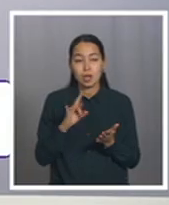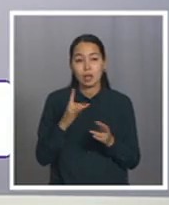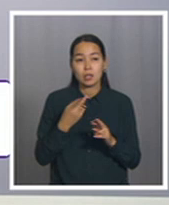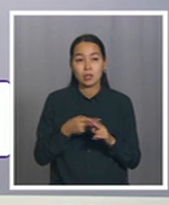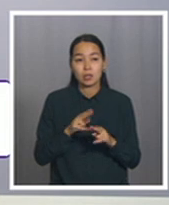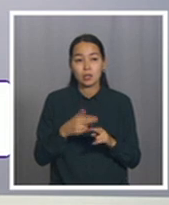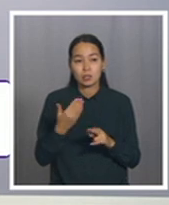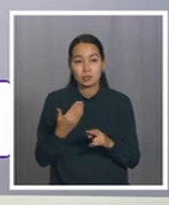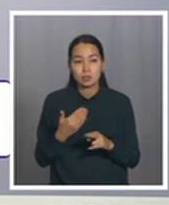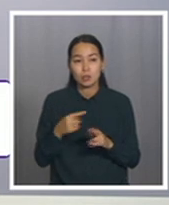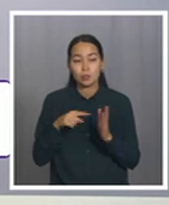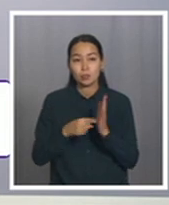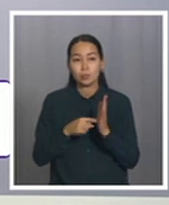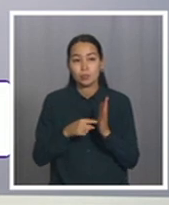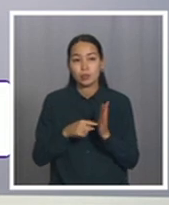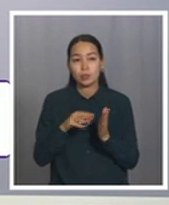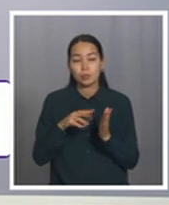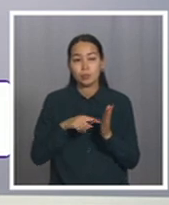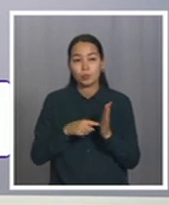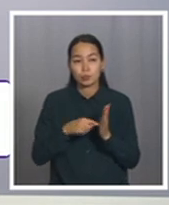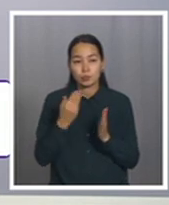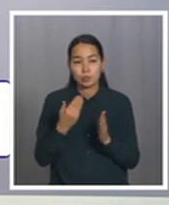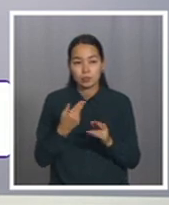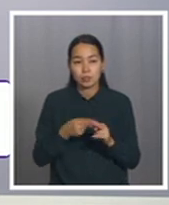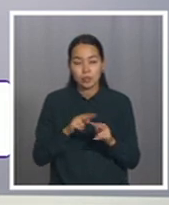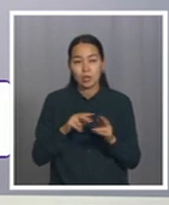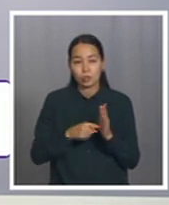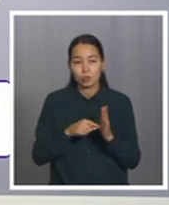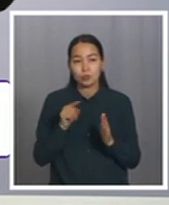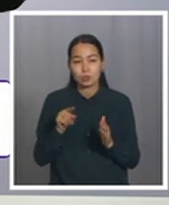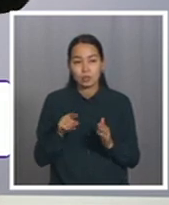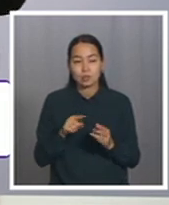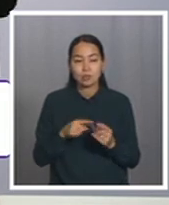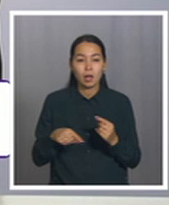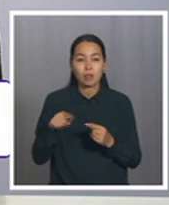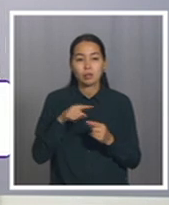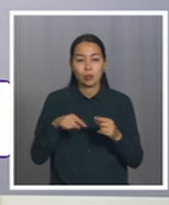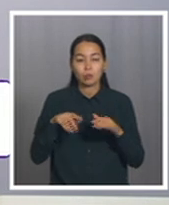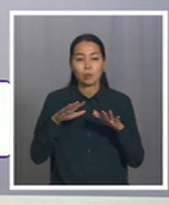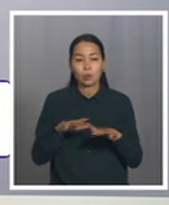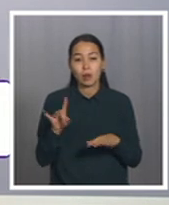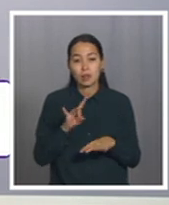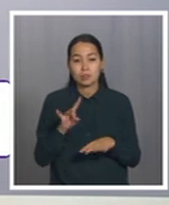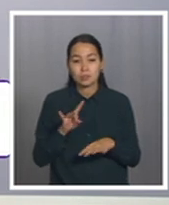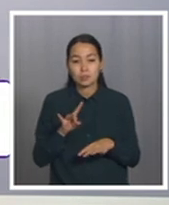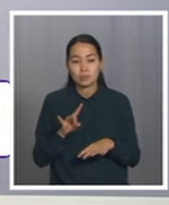ол нүктенің белгілі бір қарастырып отырған нүктенің айналу осінен қашықтығы екен.